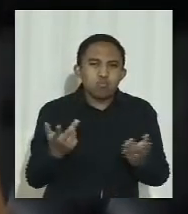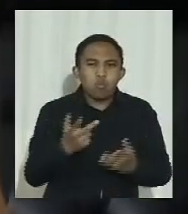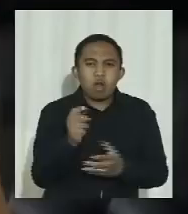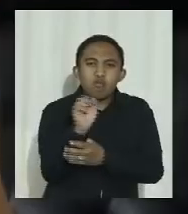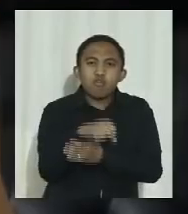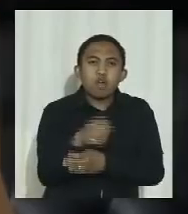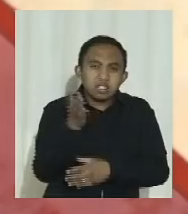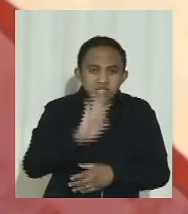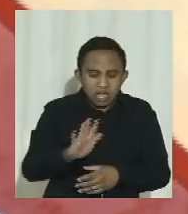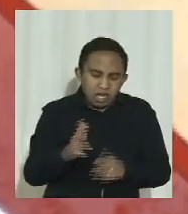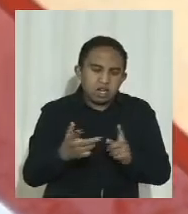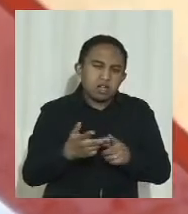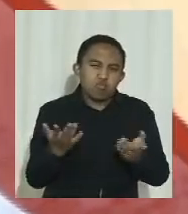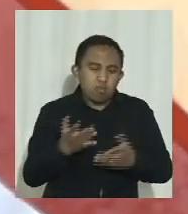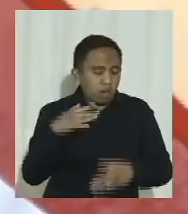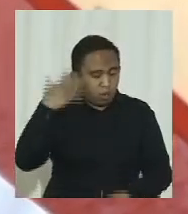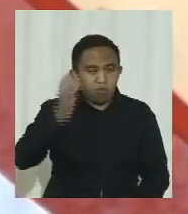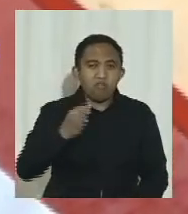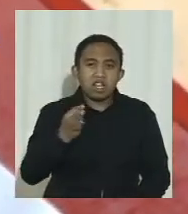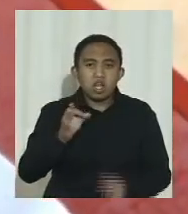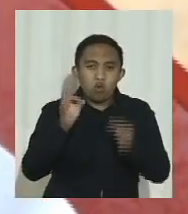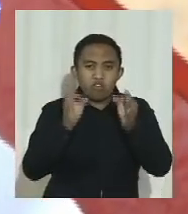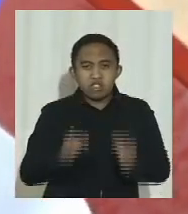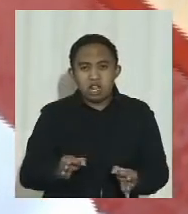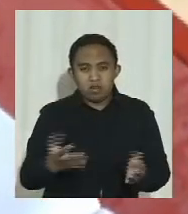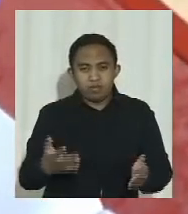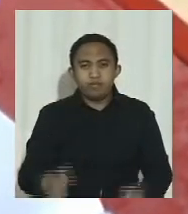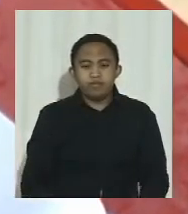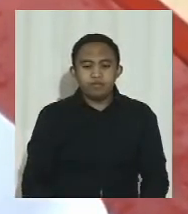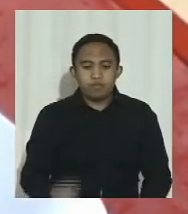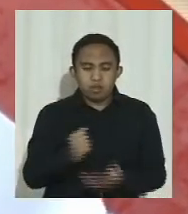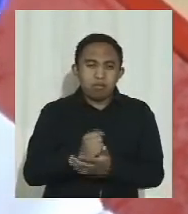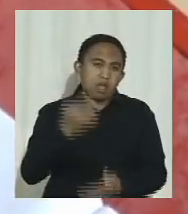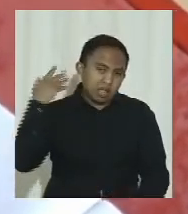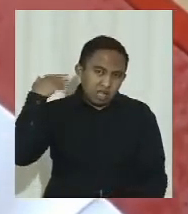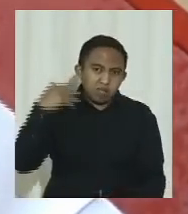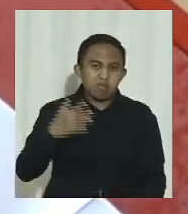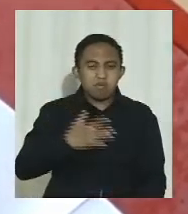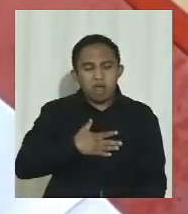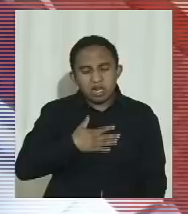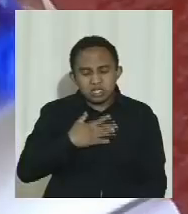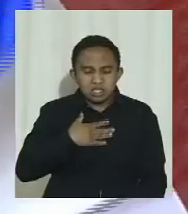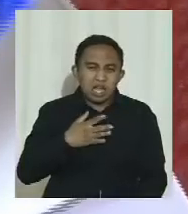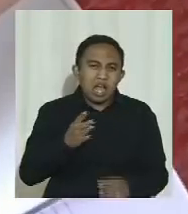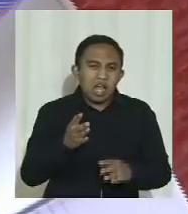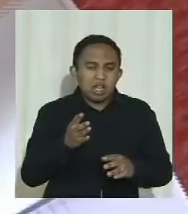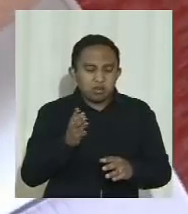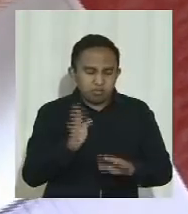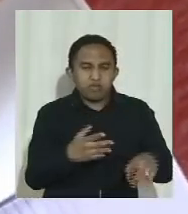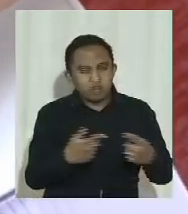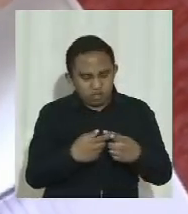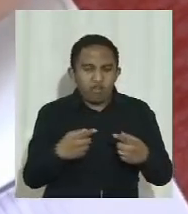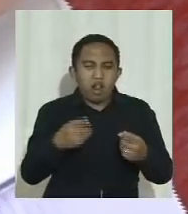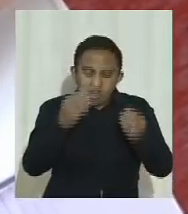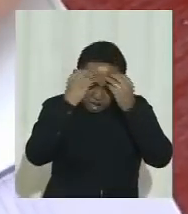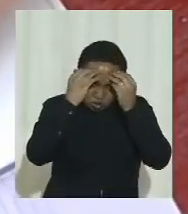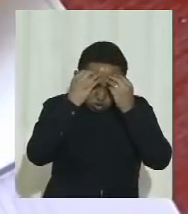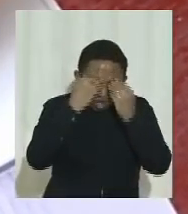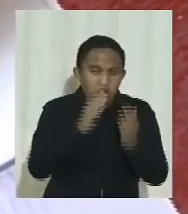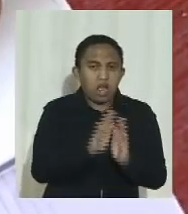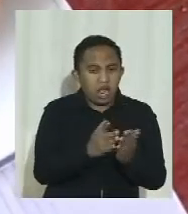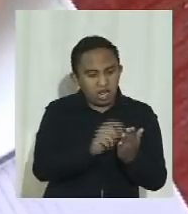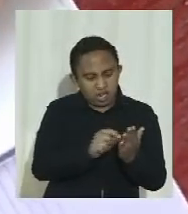fanadinana ofisialy. Na teo izany fiatoana herinandro maromaro noho ny fahamehana ara-pahasalamana dia feno ny lesona voarakitra ao